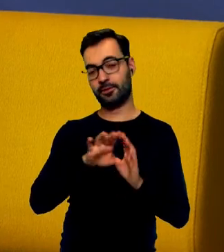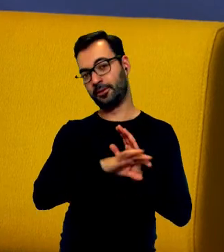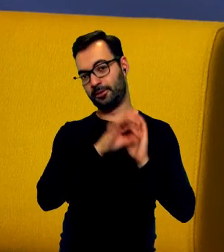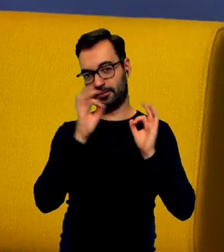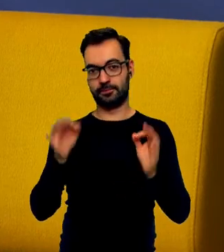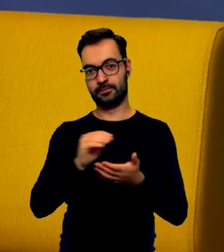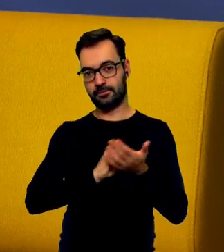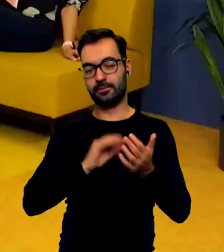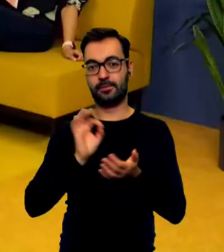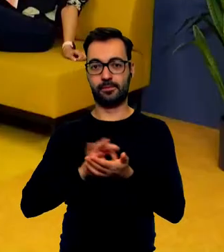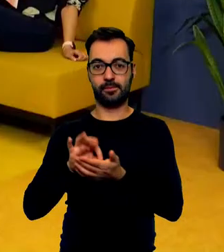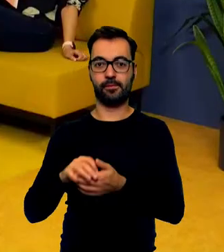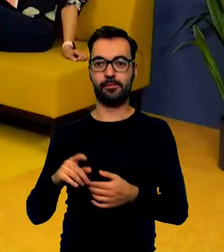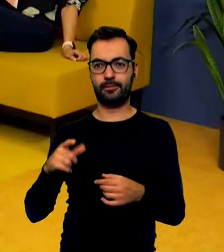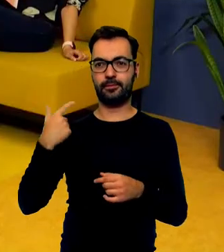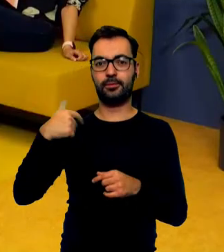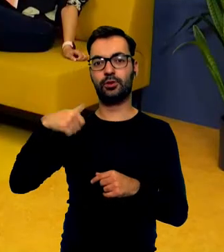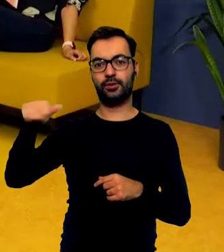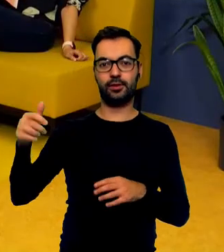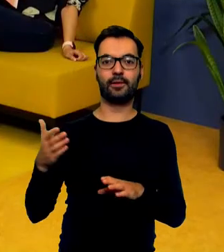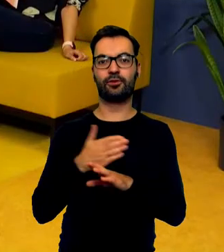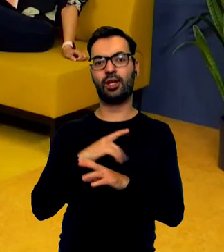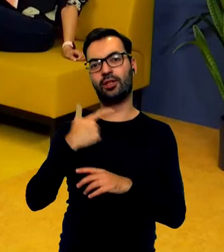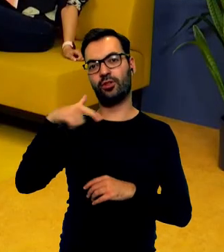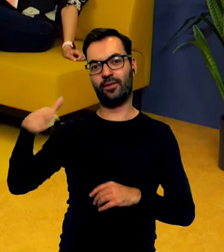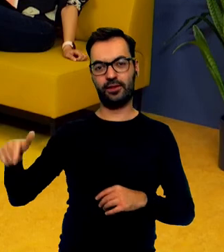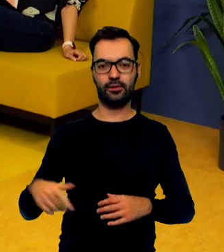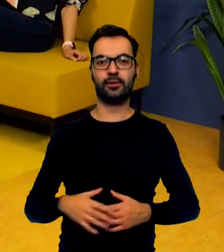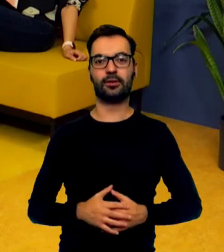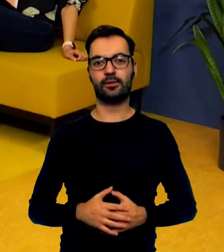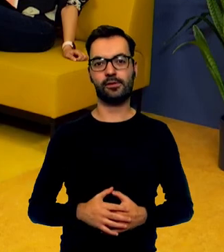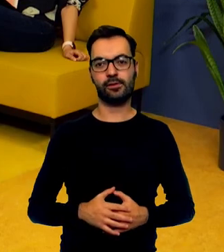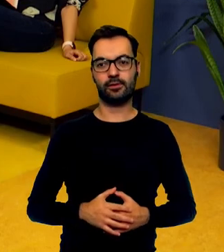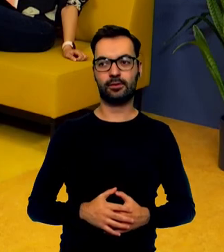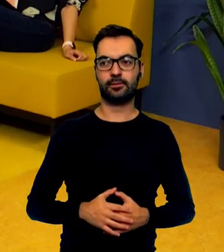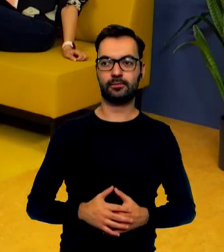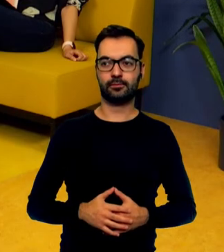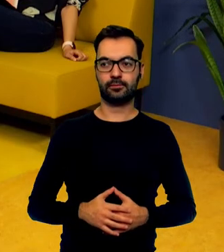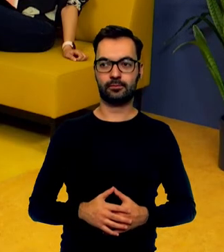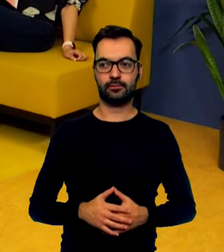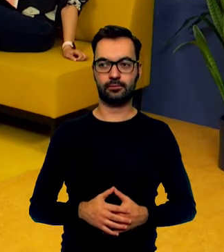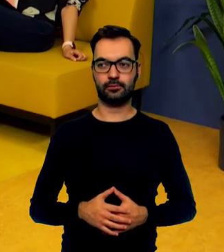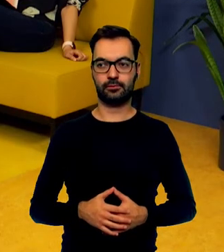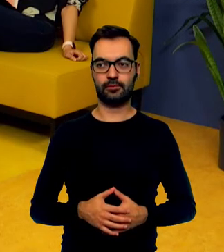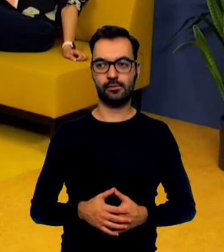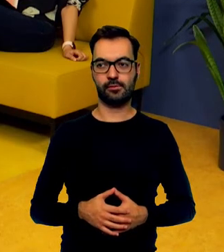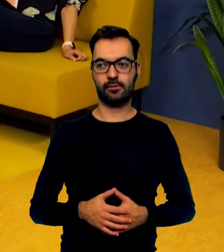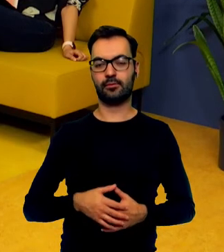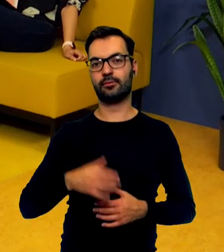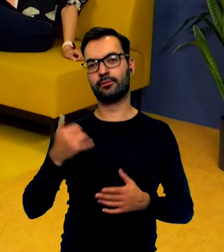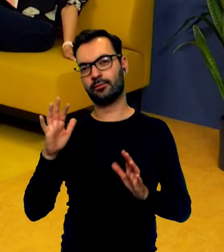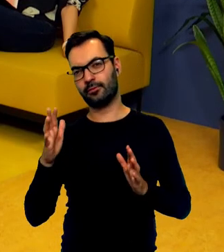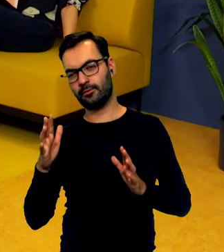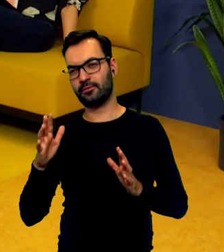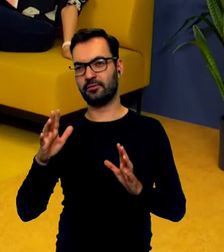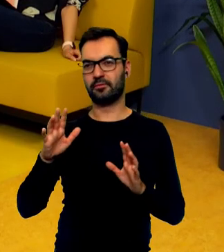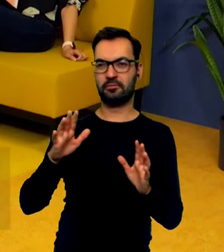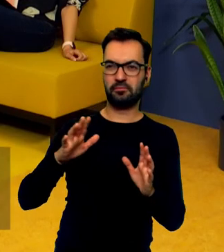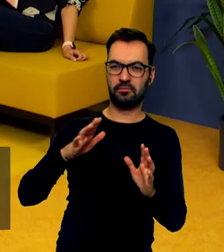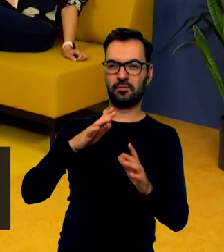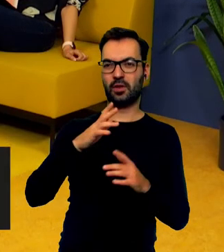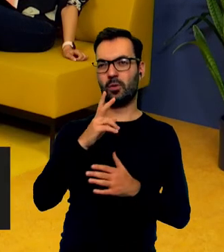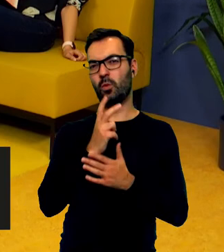czasu regularnie, ostatnio co tydzień, wcześniej co dwa tygodnie, ale w okolicach, tak mniej więcej chyba na